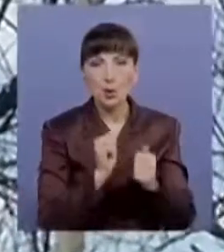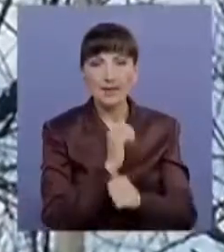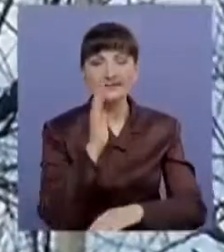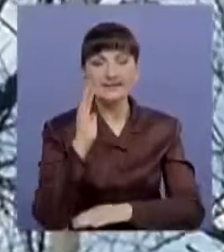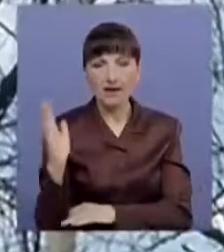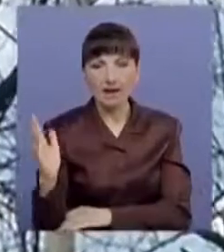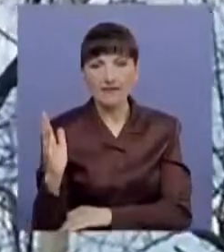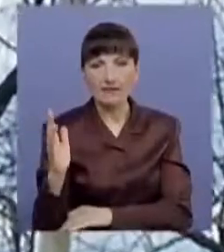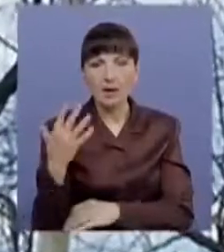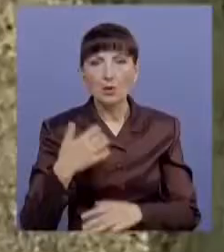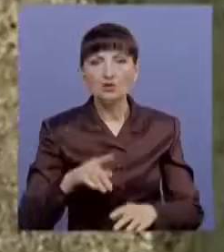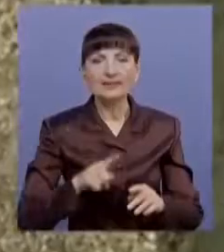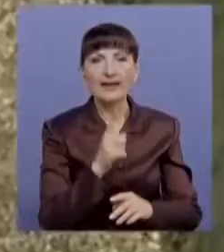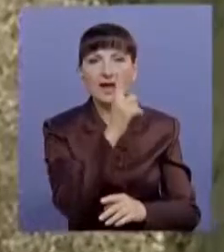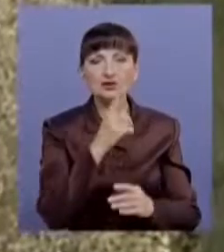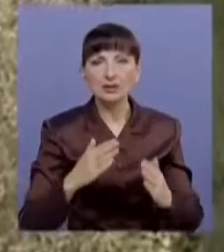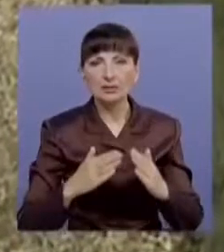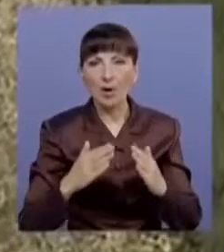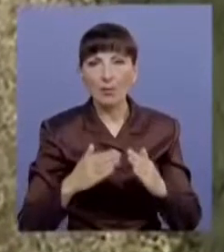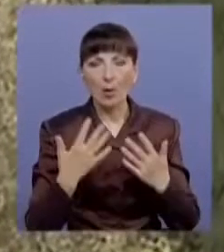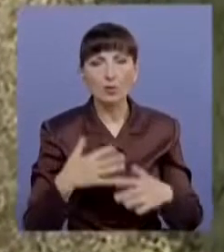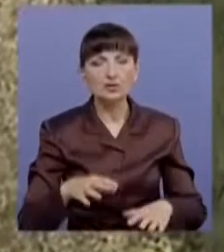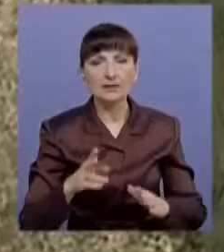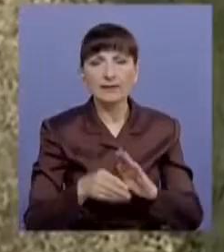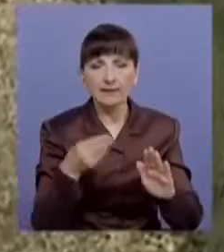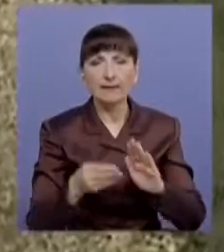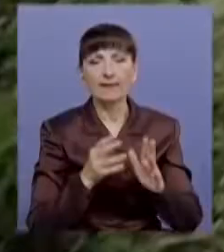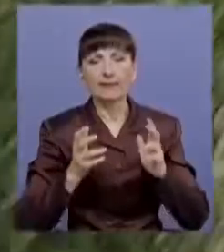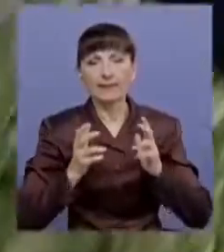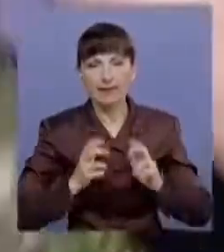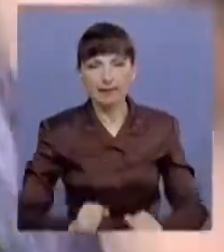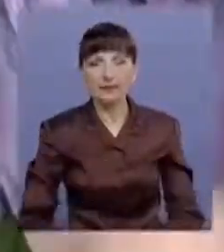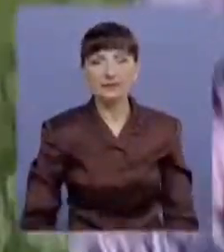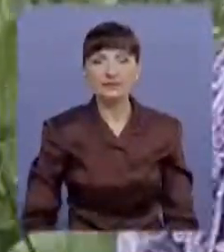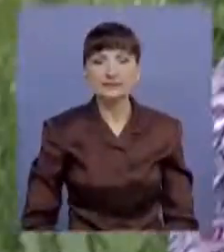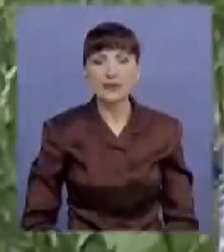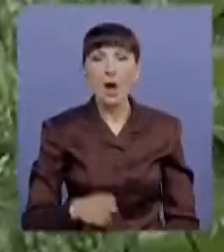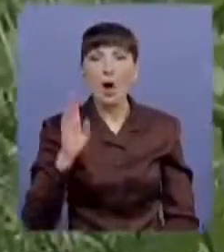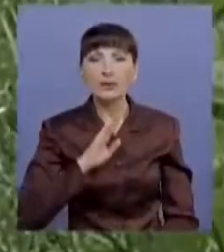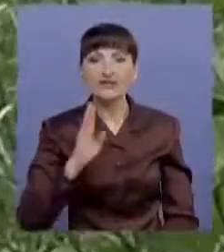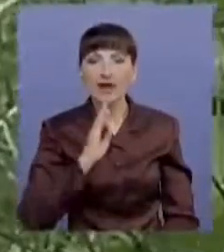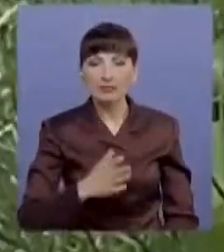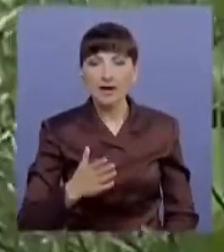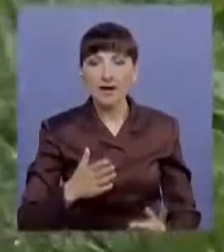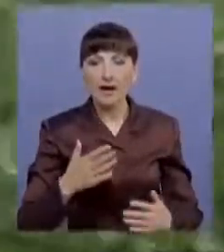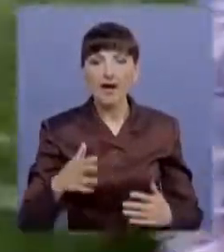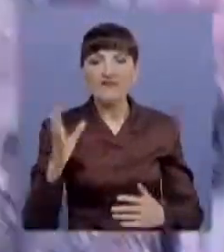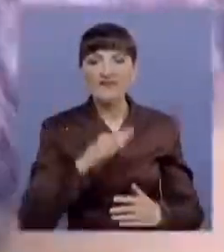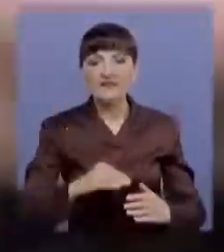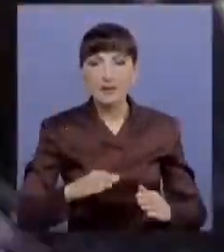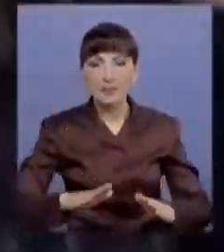деревья. А латать трещины на стенах домов уже нет сил, говорят возмущенные жители. От воды поднялись все